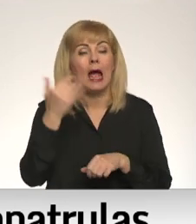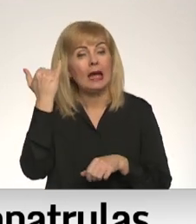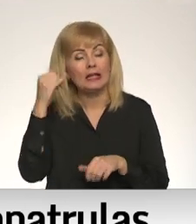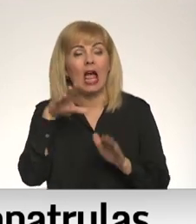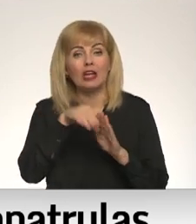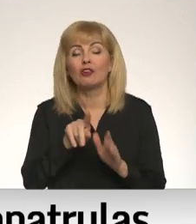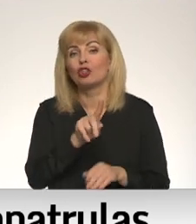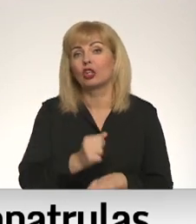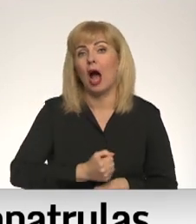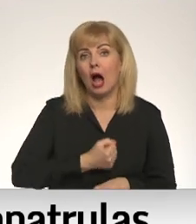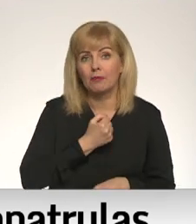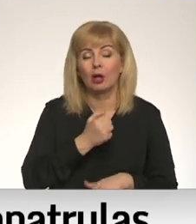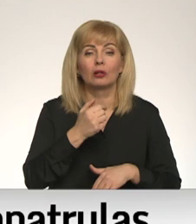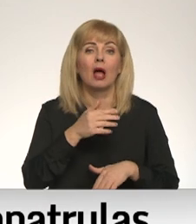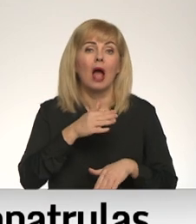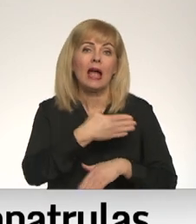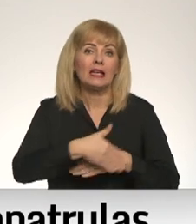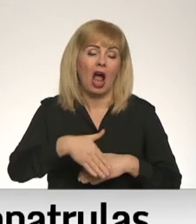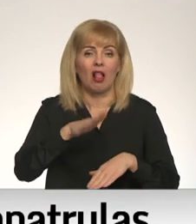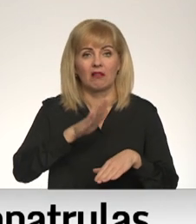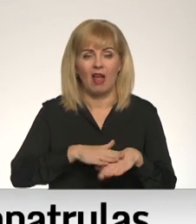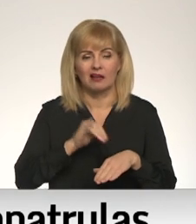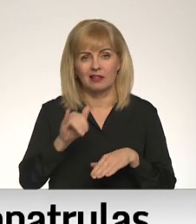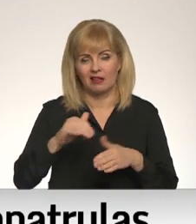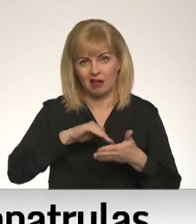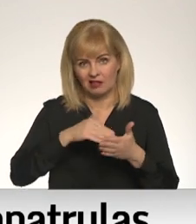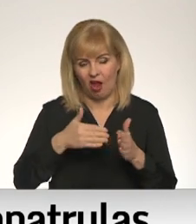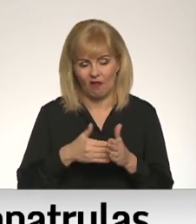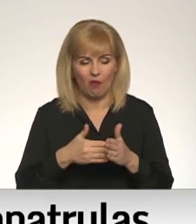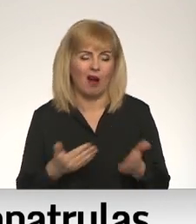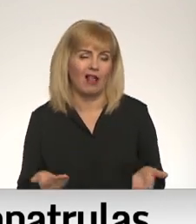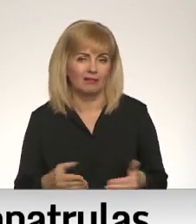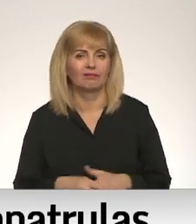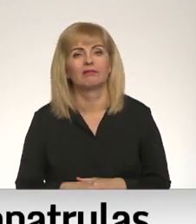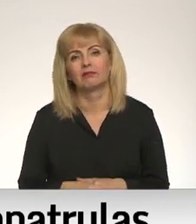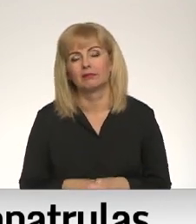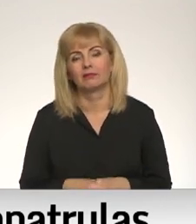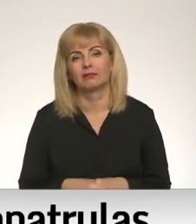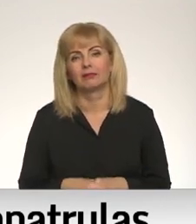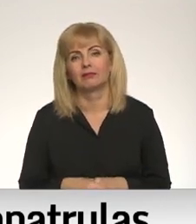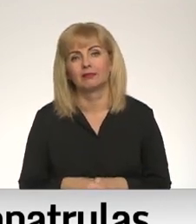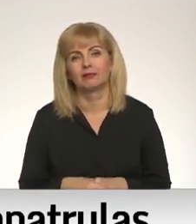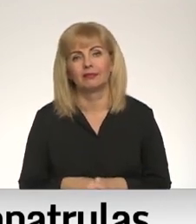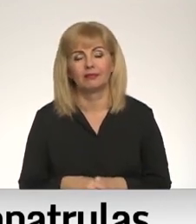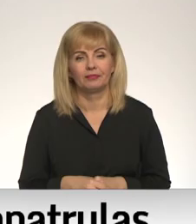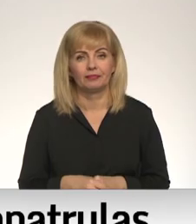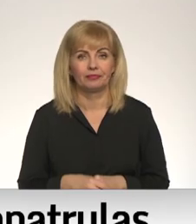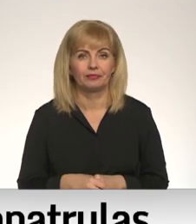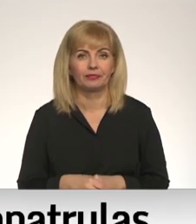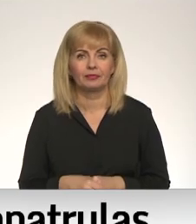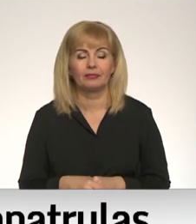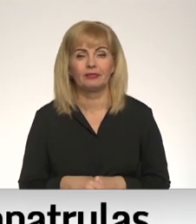ieviešana apgrūtinot ielu kvalitāte. Santa Adamsone, Renis Žagariņš, Vidzemes televīzijas sadarbībā ar Skrundas televīziju.